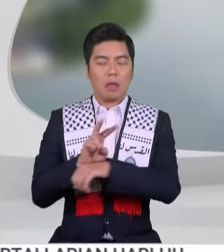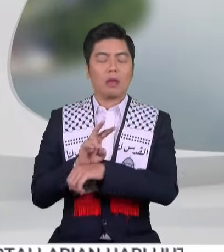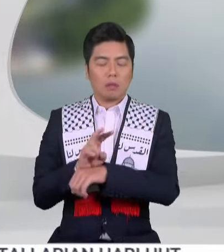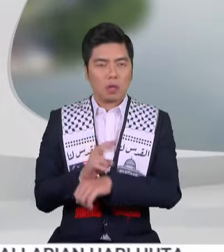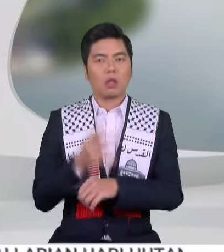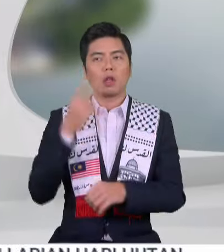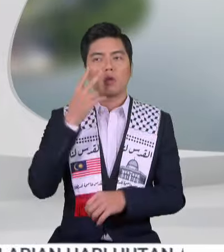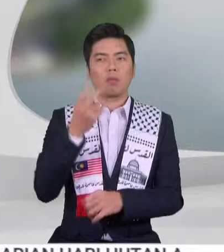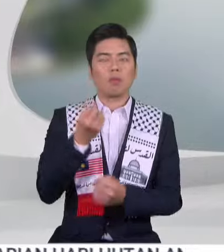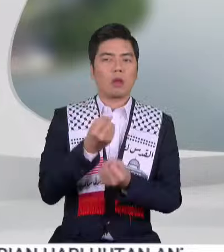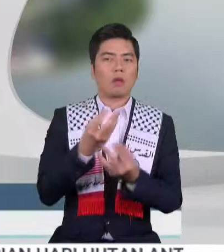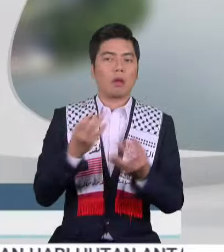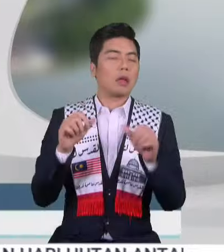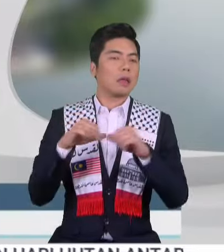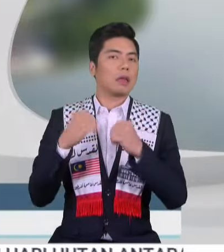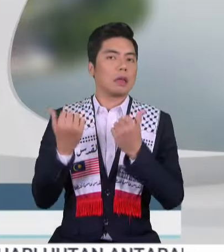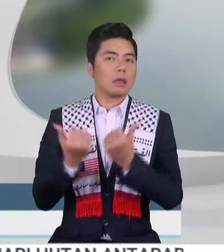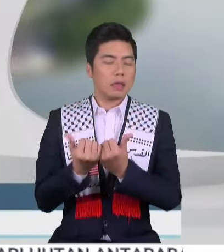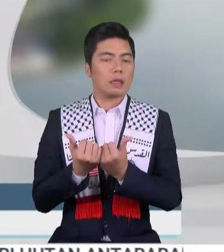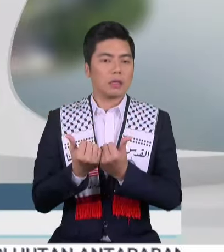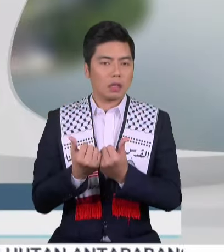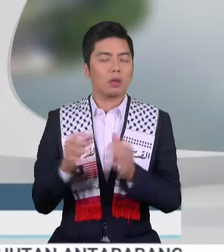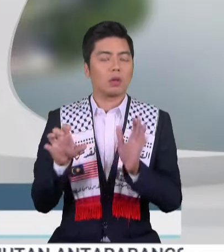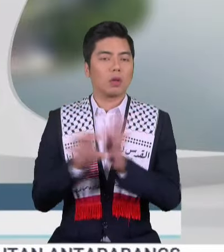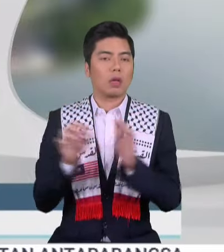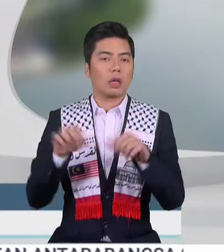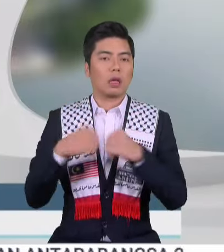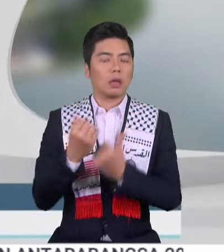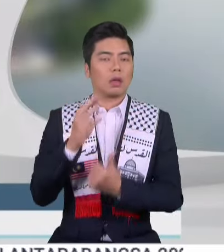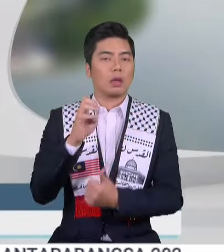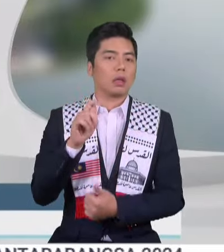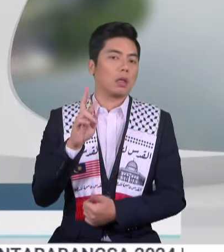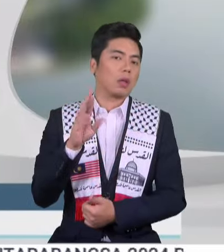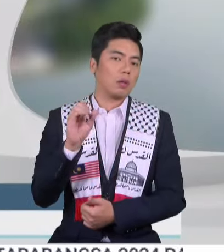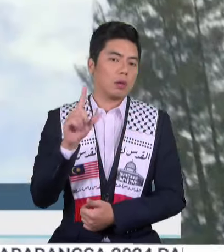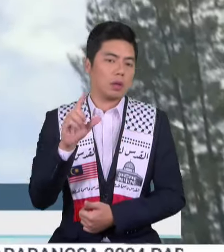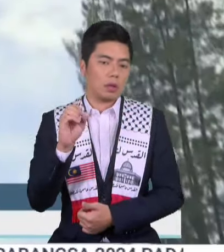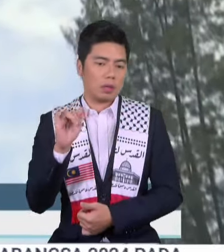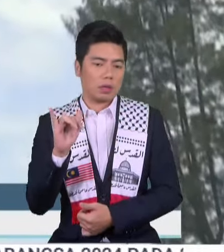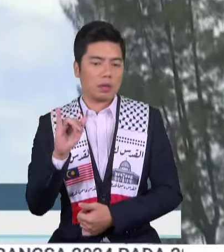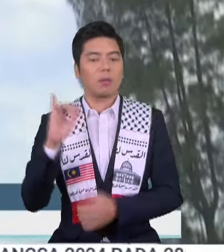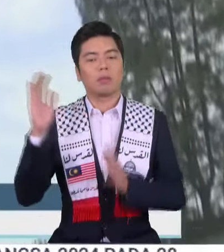beberapa agensi berkaitan termasuk Jabatan Meteorologi Malaysia.